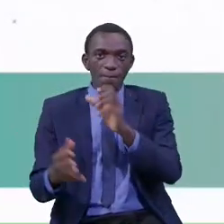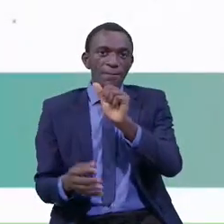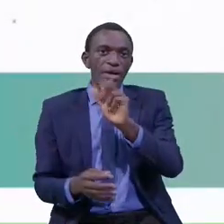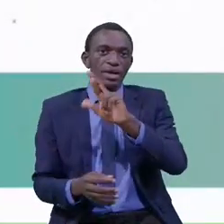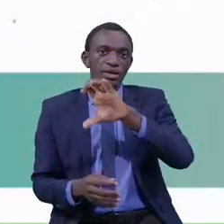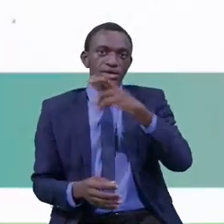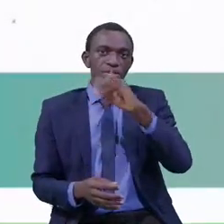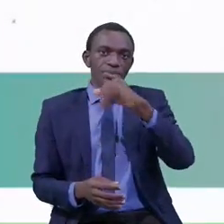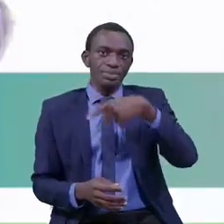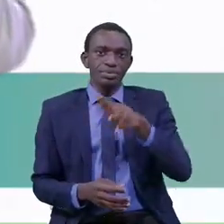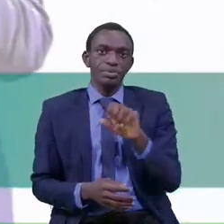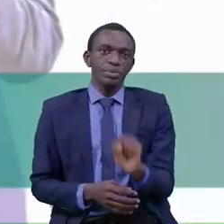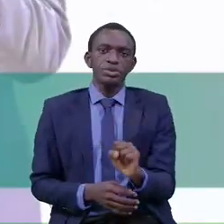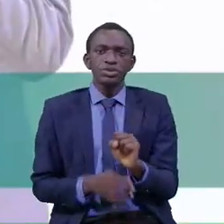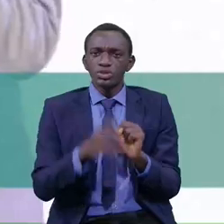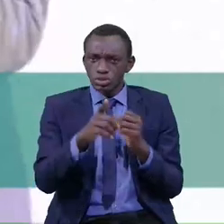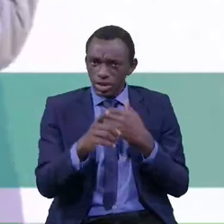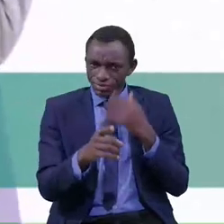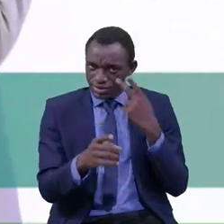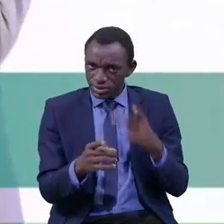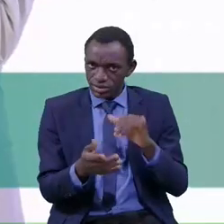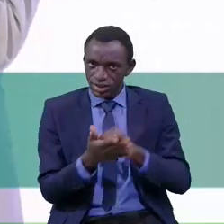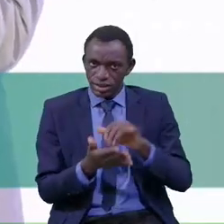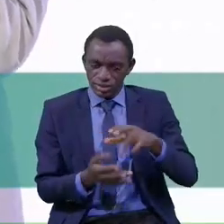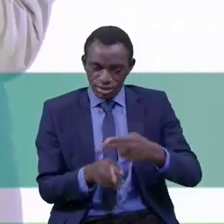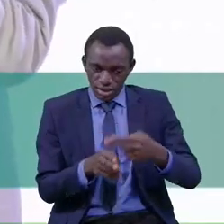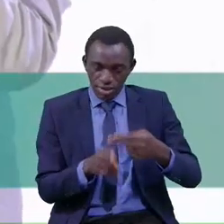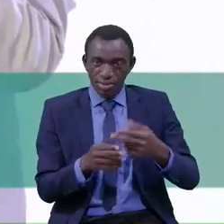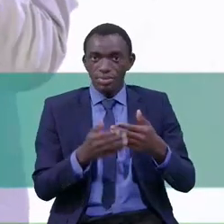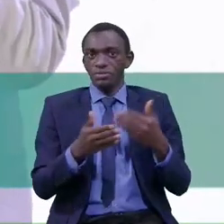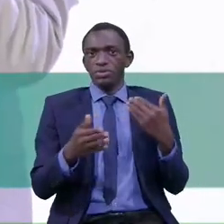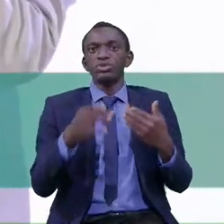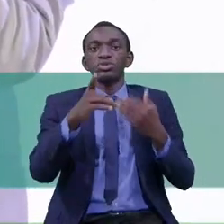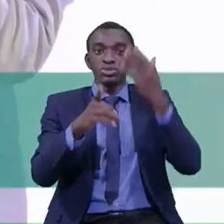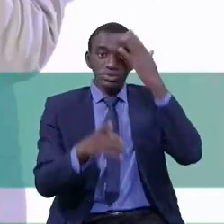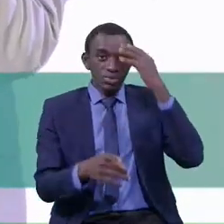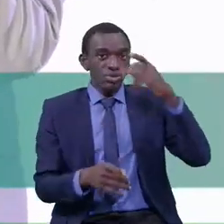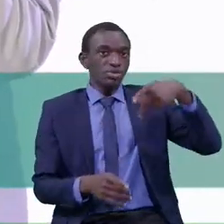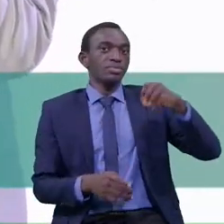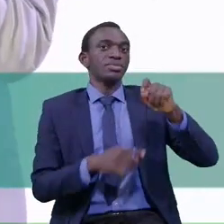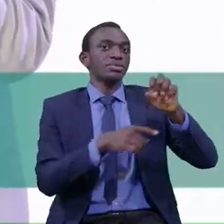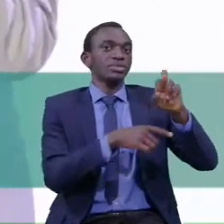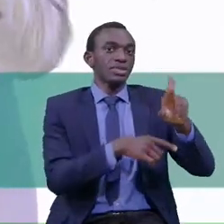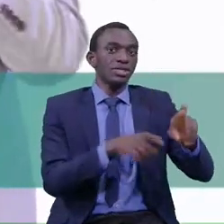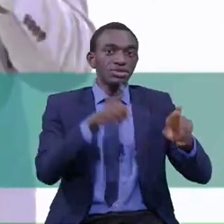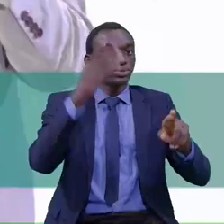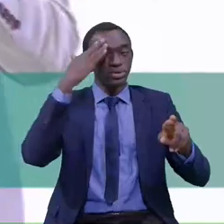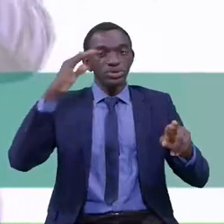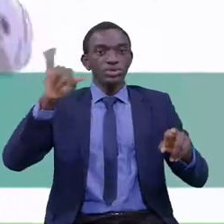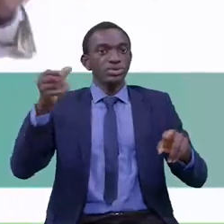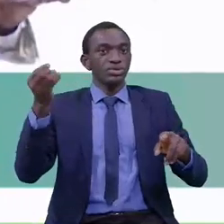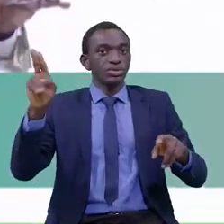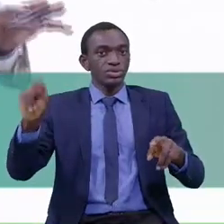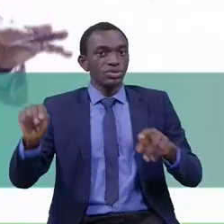Est-ce que tu as jamais rencontré ce nom avant? Vous connaissez Pierre, vous connaissez Jean, vous connaissez André, vous